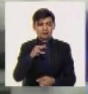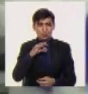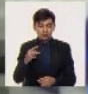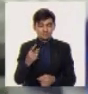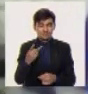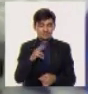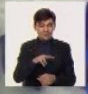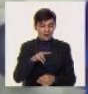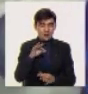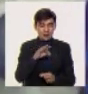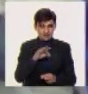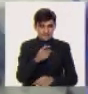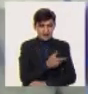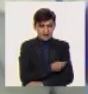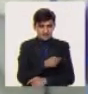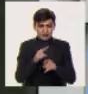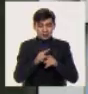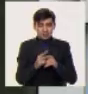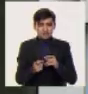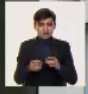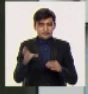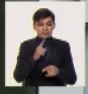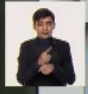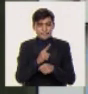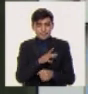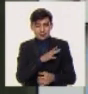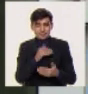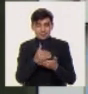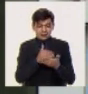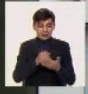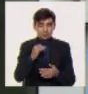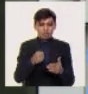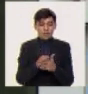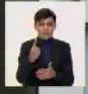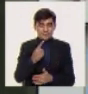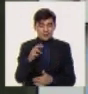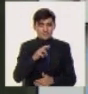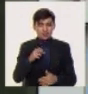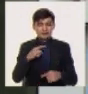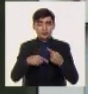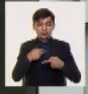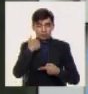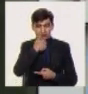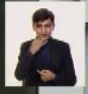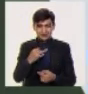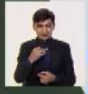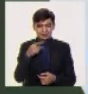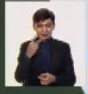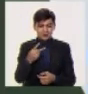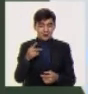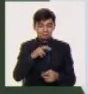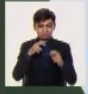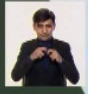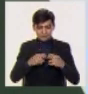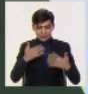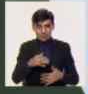двухкомпонентная вакцина на основе аденовирусов получила лишь ограниченную регистрацию до 1 января следующего года, так как прошла лишь две стадии